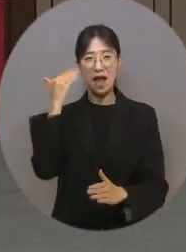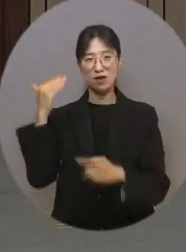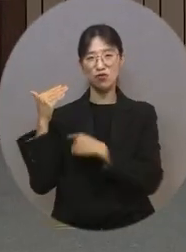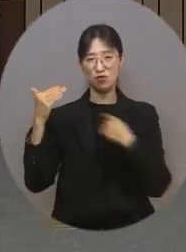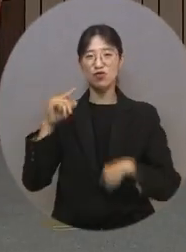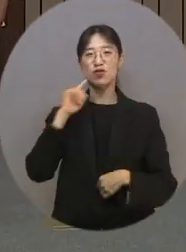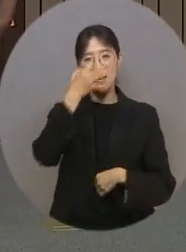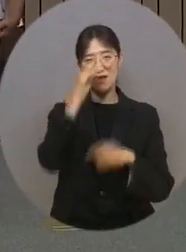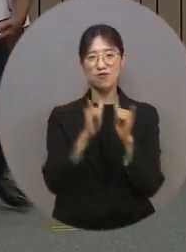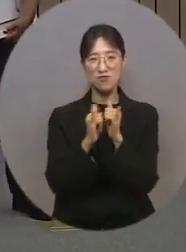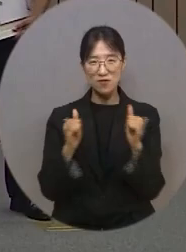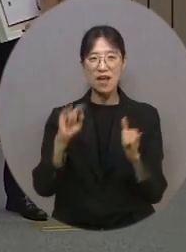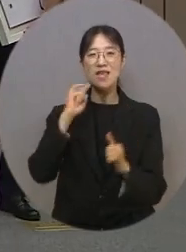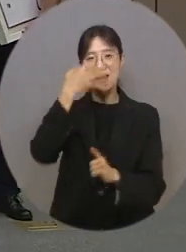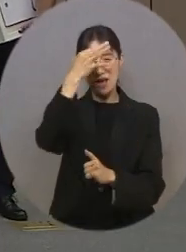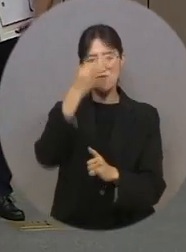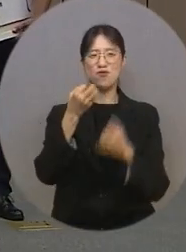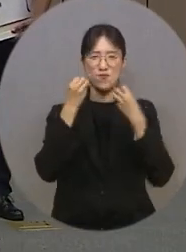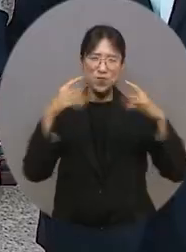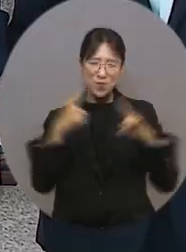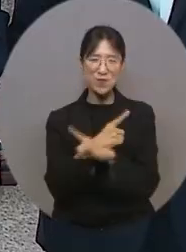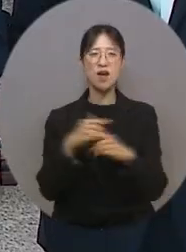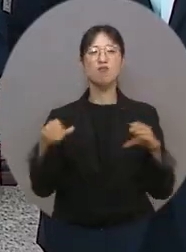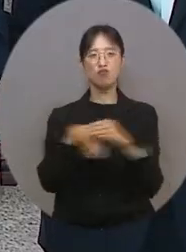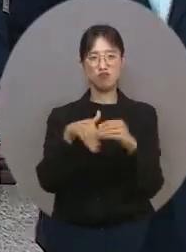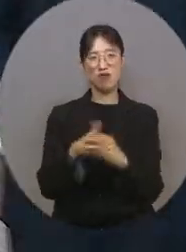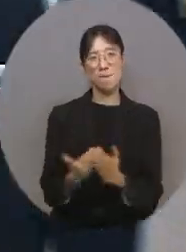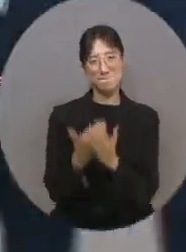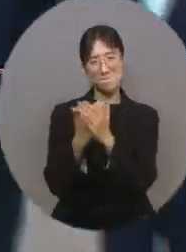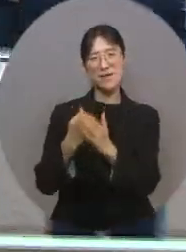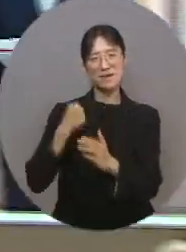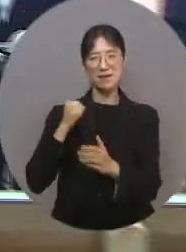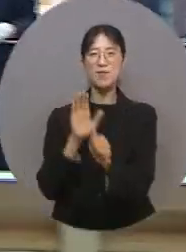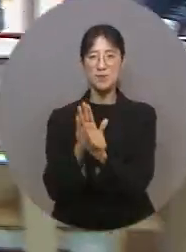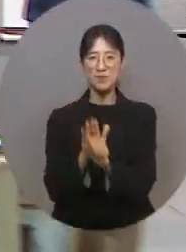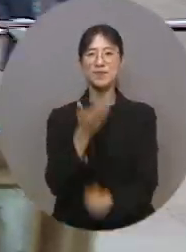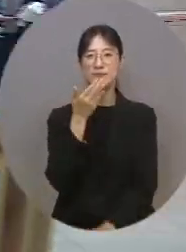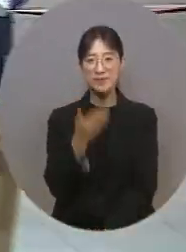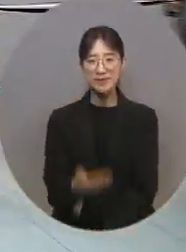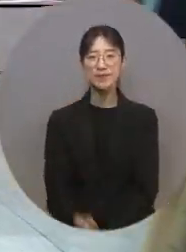중국 예술가들의 예술적 혁신과 문화 번영에 힘을 실을 것으로